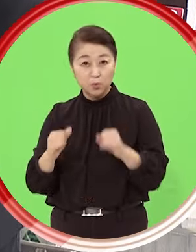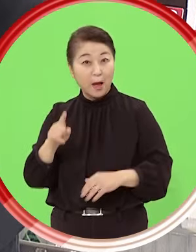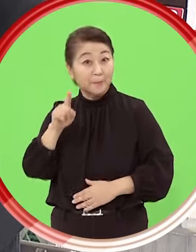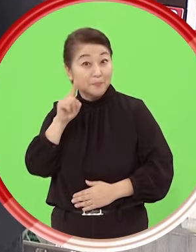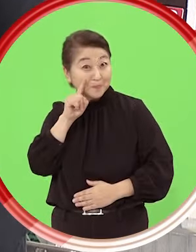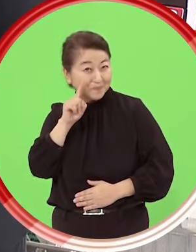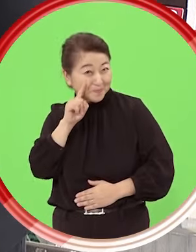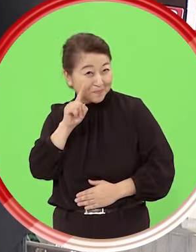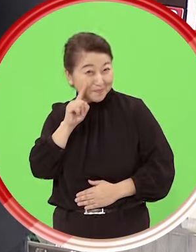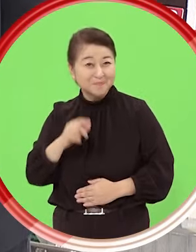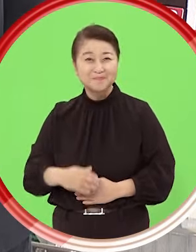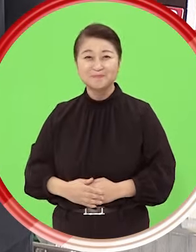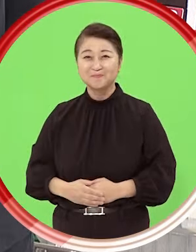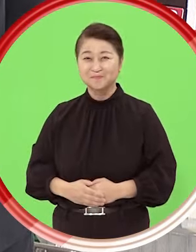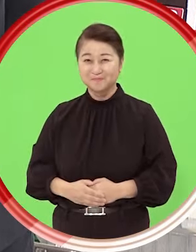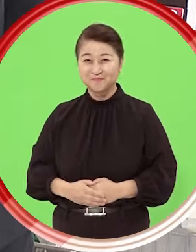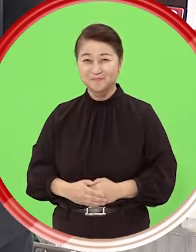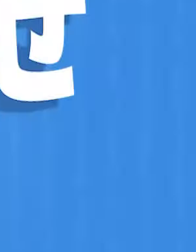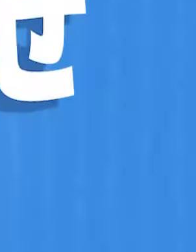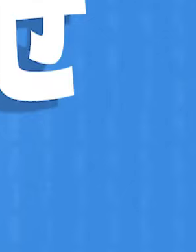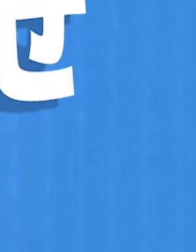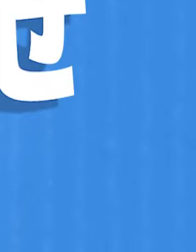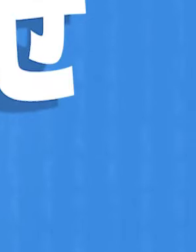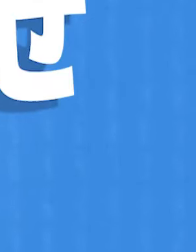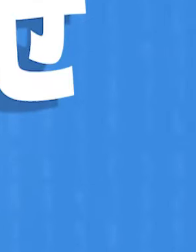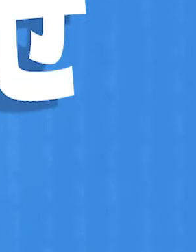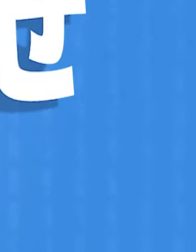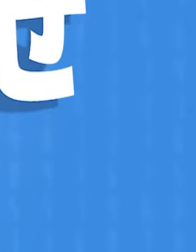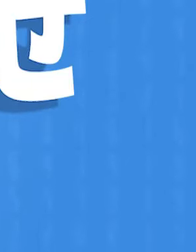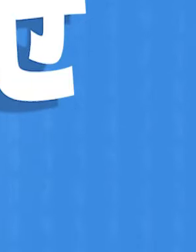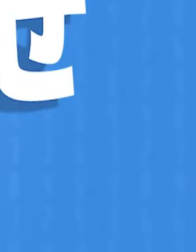ている方はご活用してみてください。